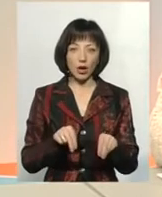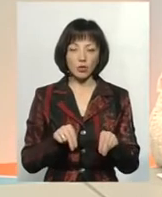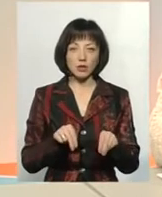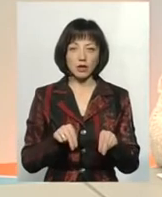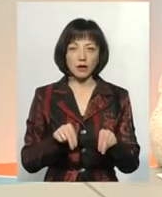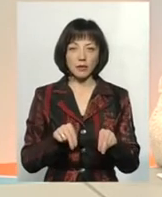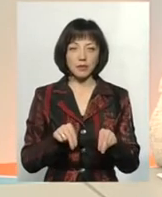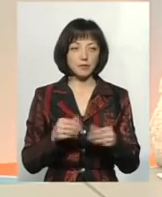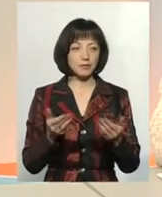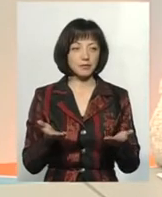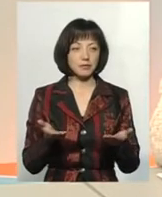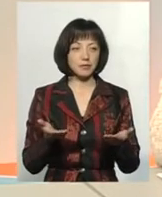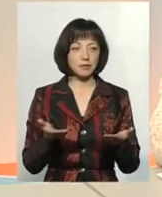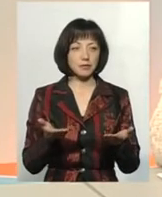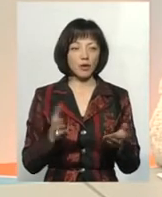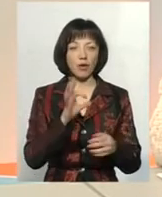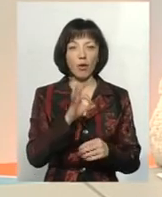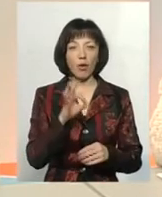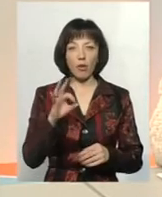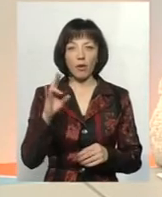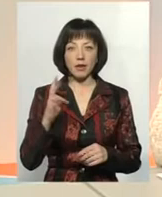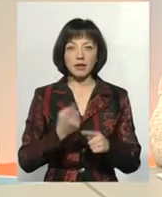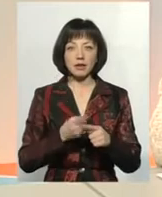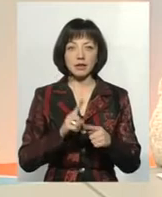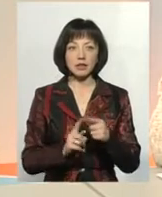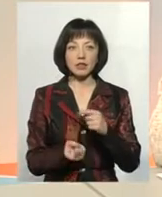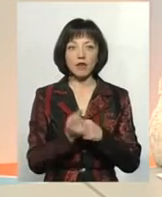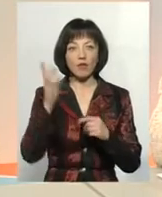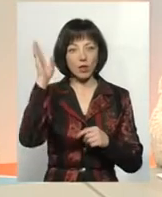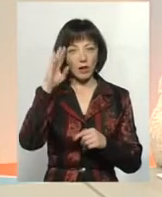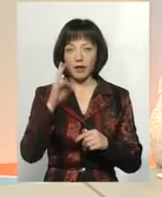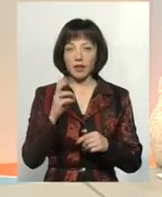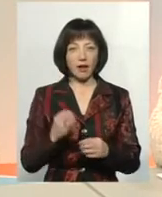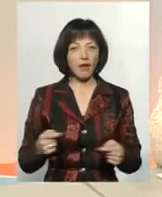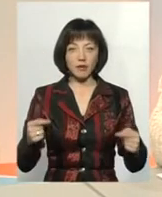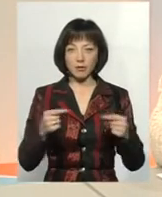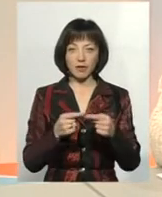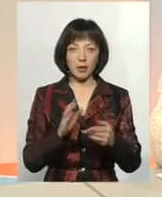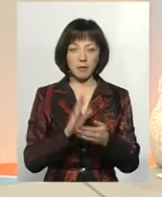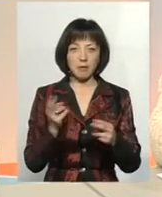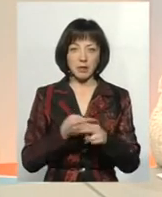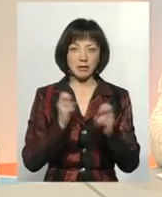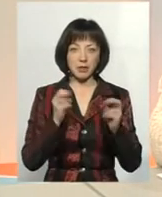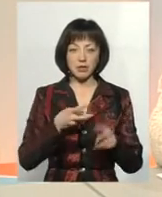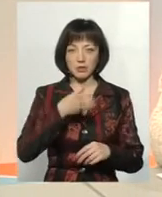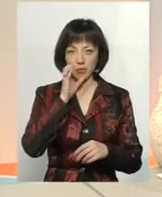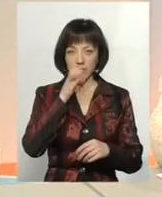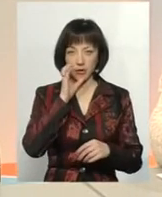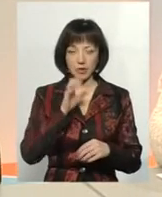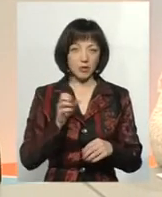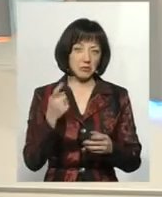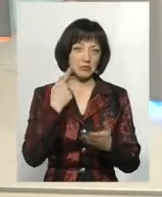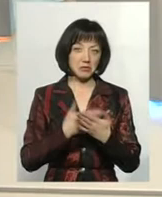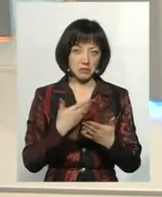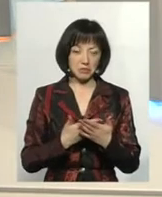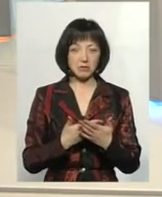вважаються в ООН, це джерело води, яке не відповідає безпечній воді, тому що... Uh-huh. А так здається,